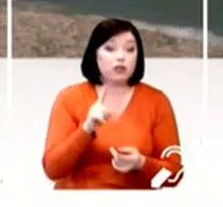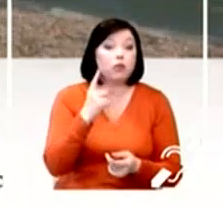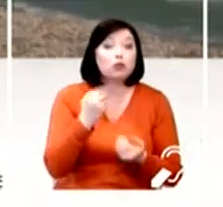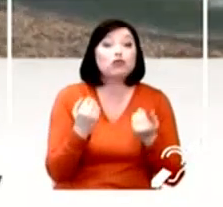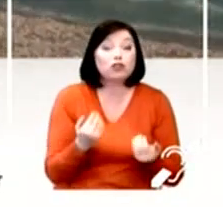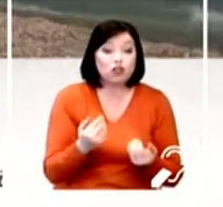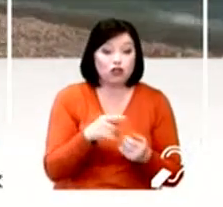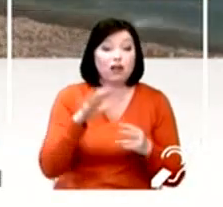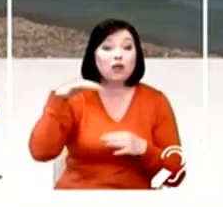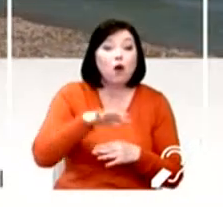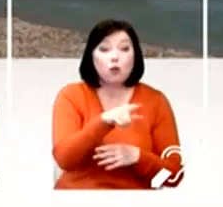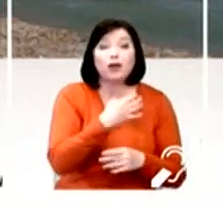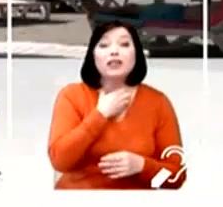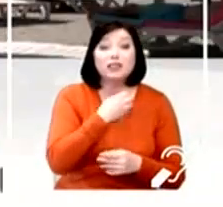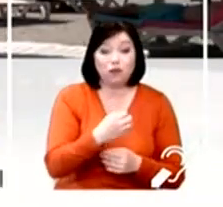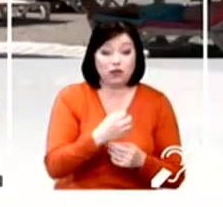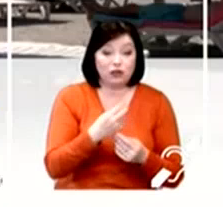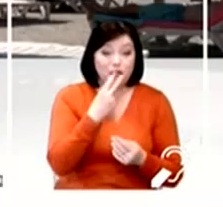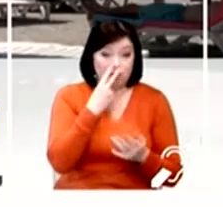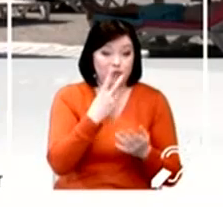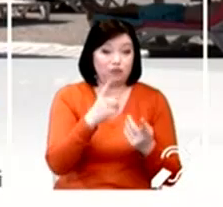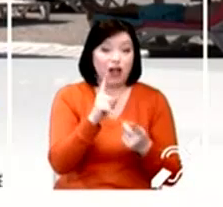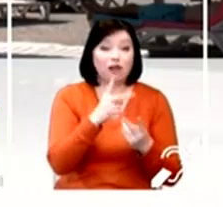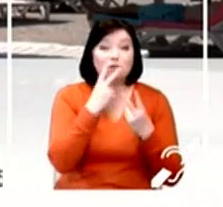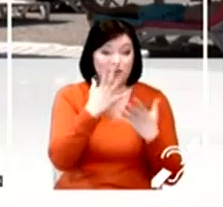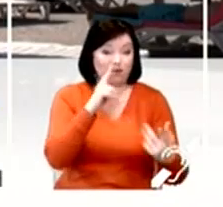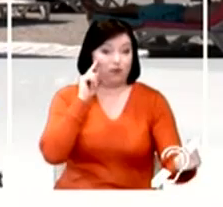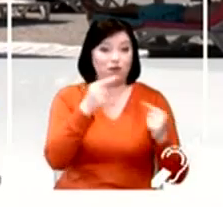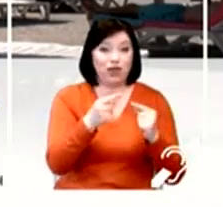acest moment litoralul are un deficit de imagine, mai ales peste hotare.